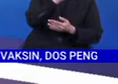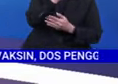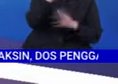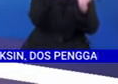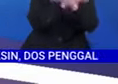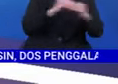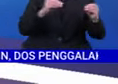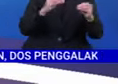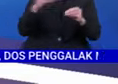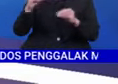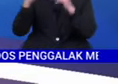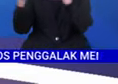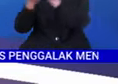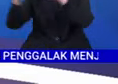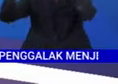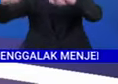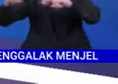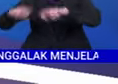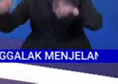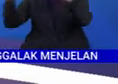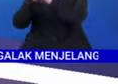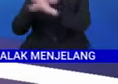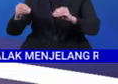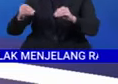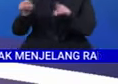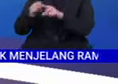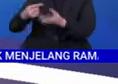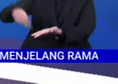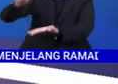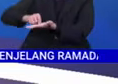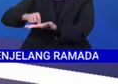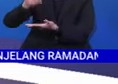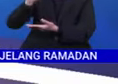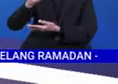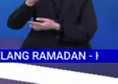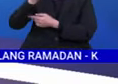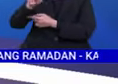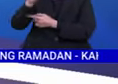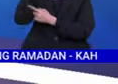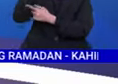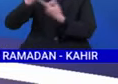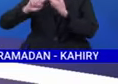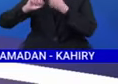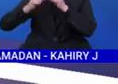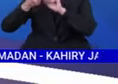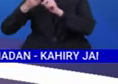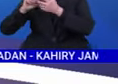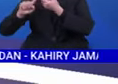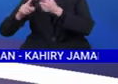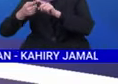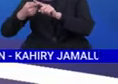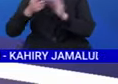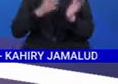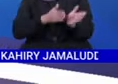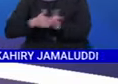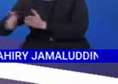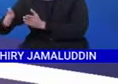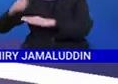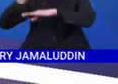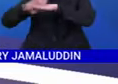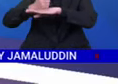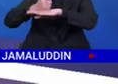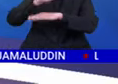syahwat dan kesatuan penyelidik Showa turut menandatangani mu itu sebagai Rakan strategi dalam mengembangkan capaian